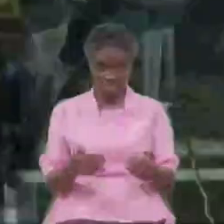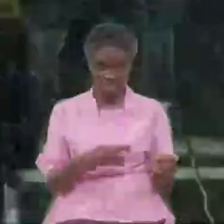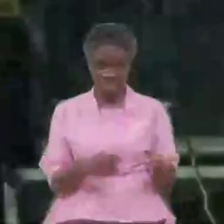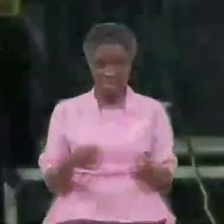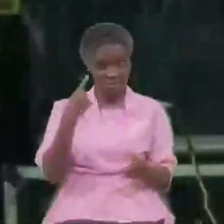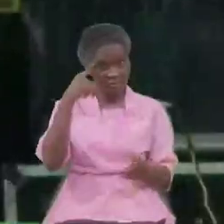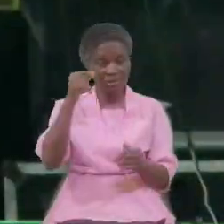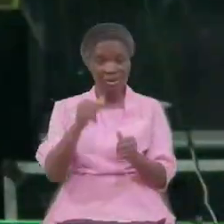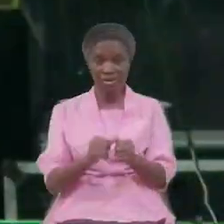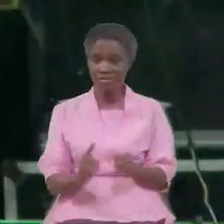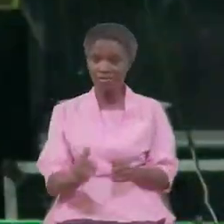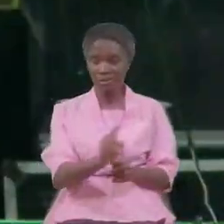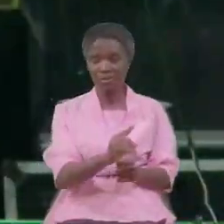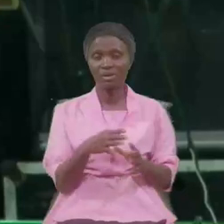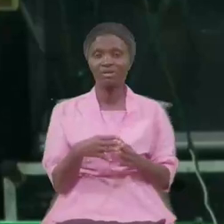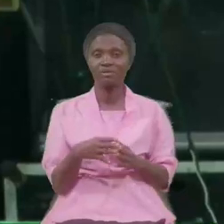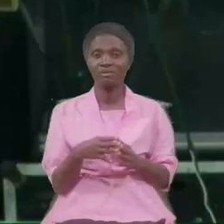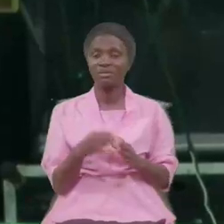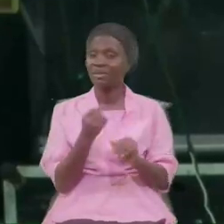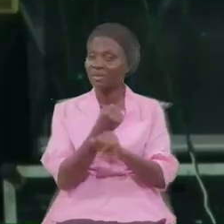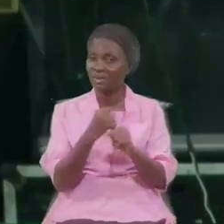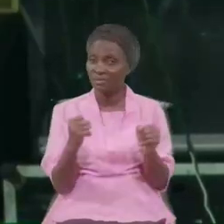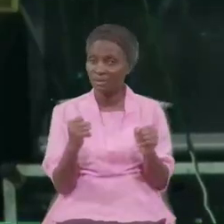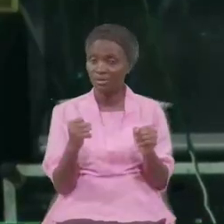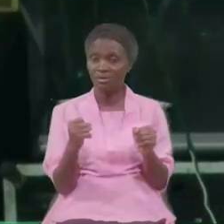Disponible pour tout le monde. Le salut.